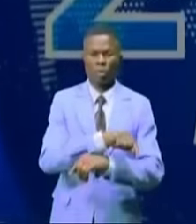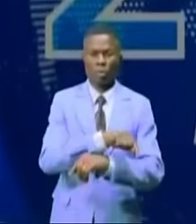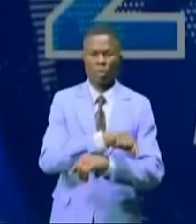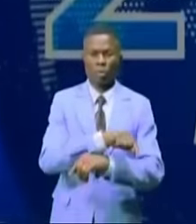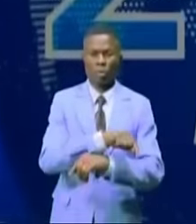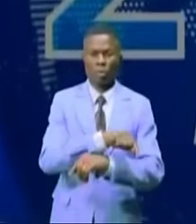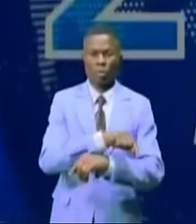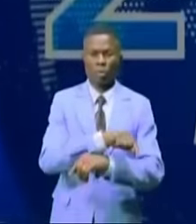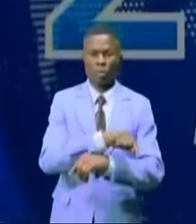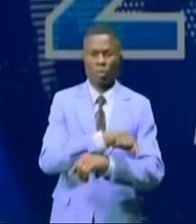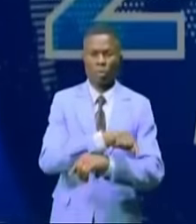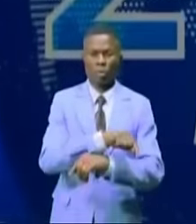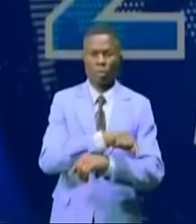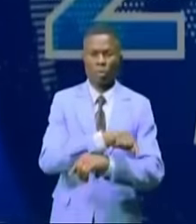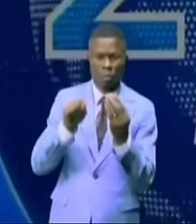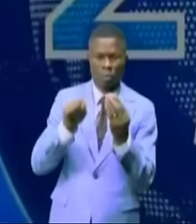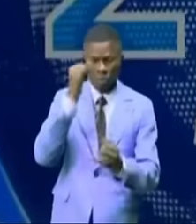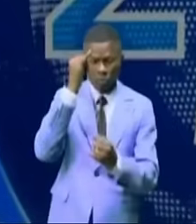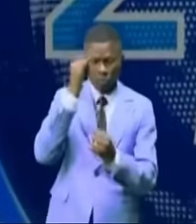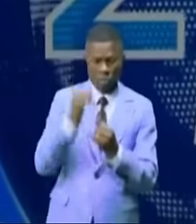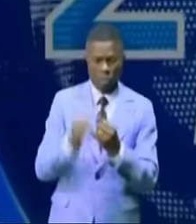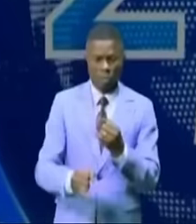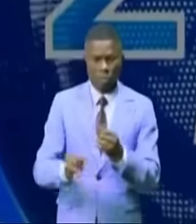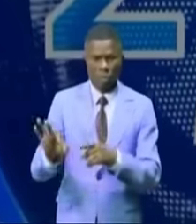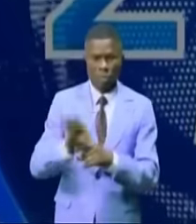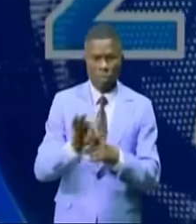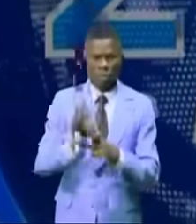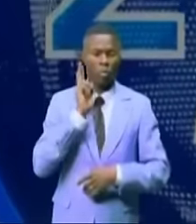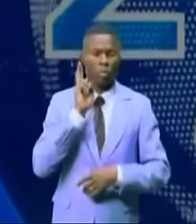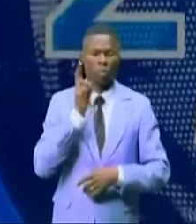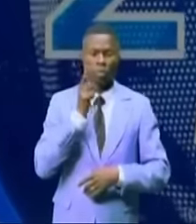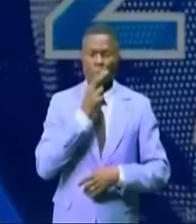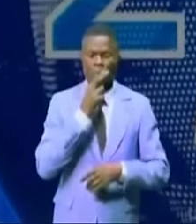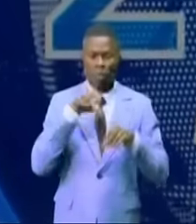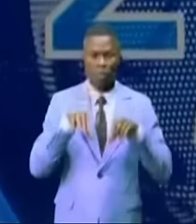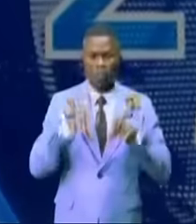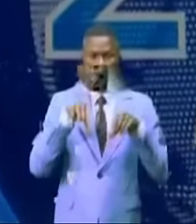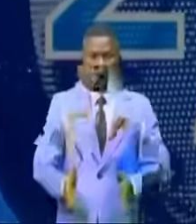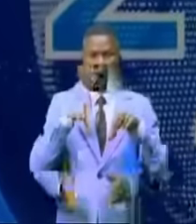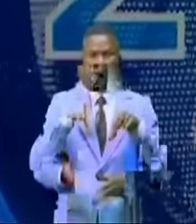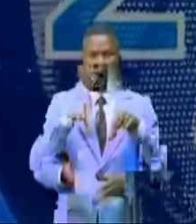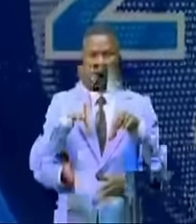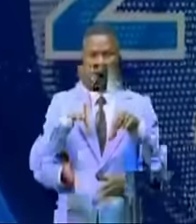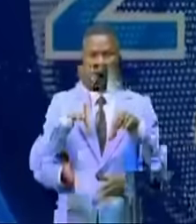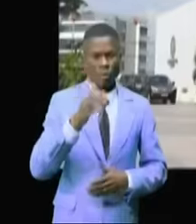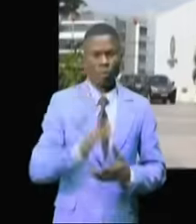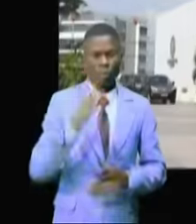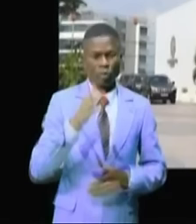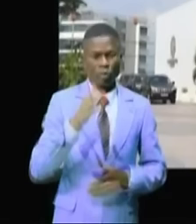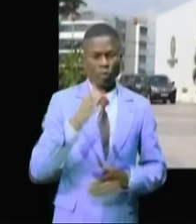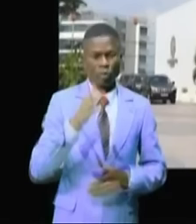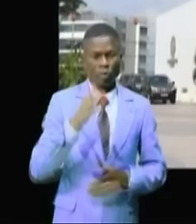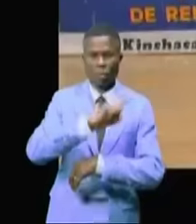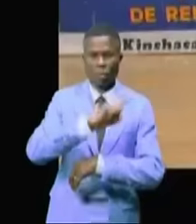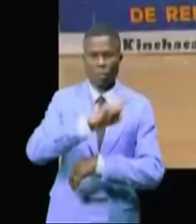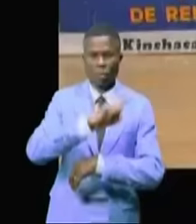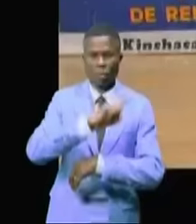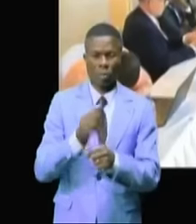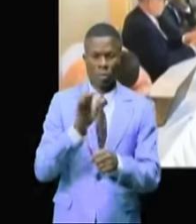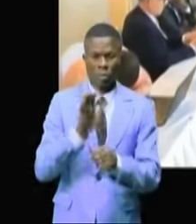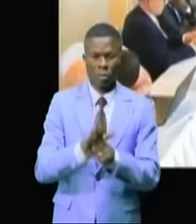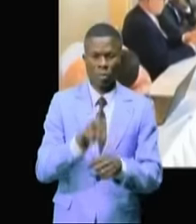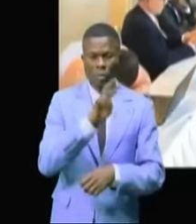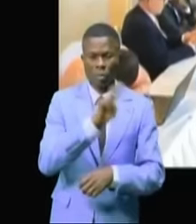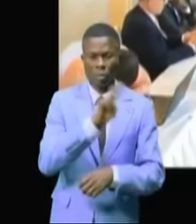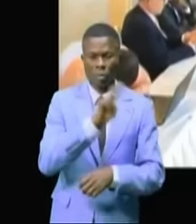à compte cérémonie de clôture lieu au fleuve Congo au terme. Avec Nancy pour... Après trois intenses travaux, une